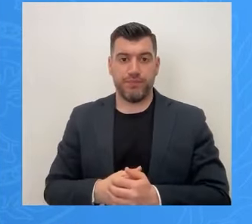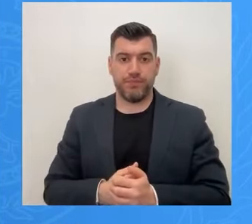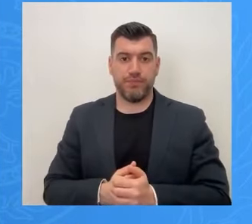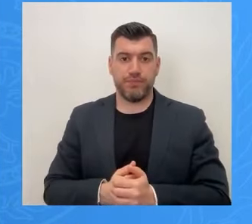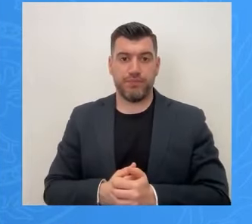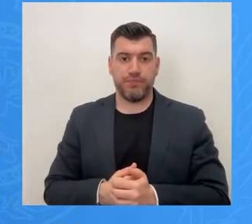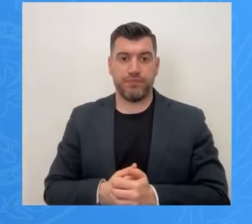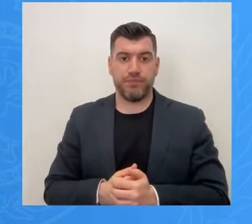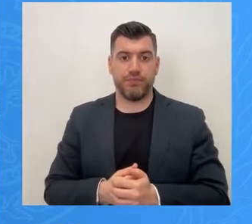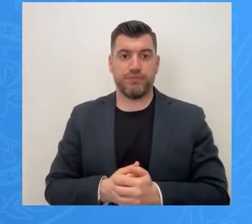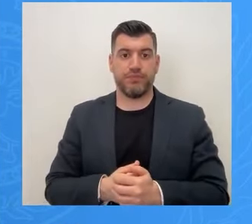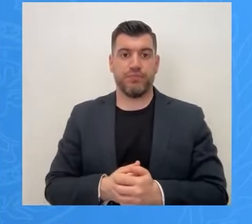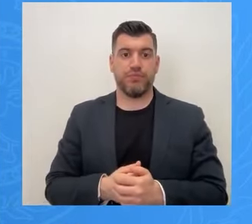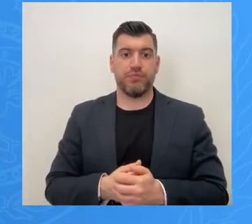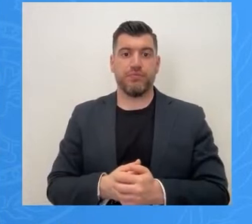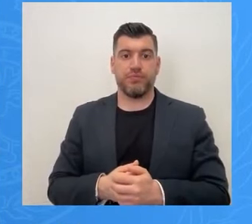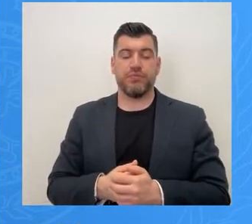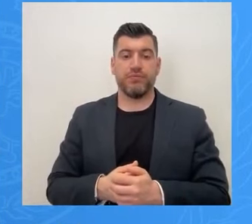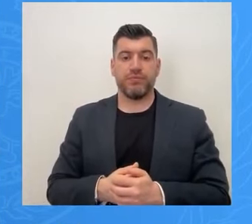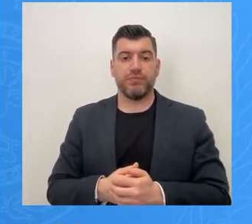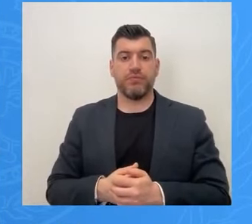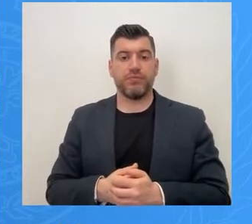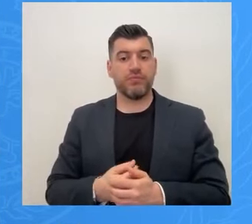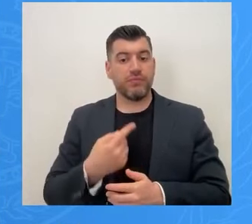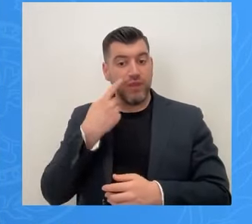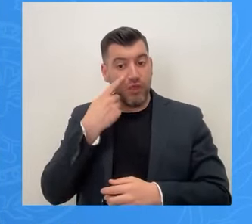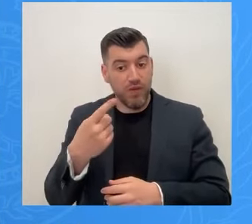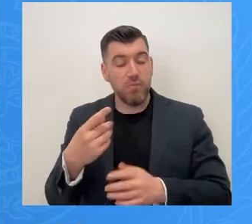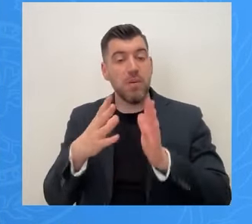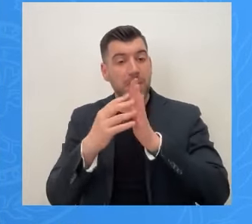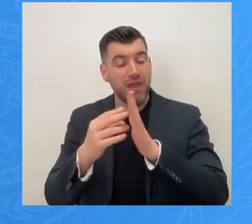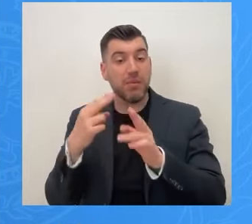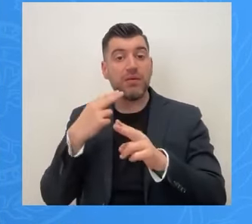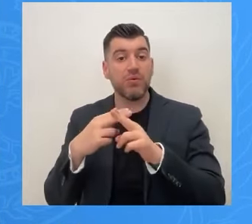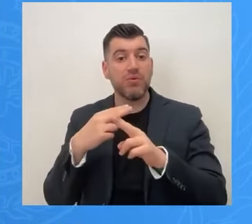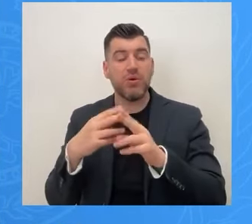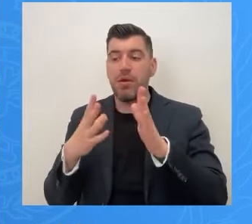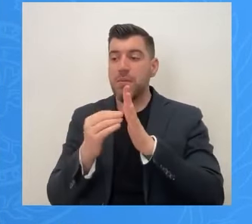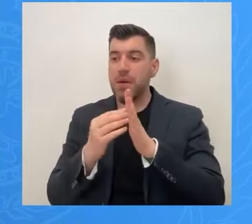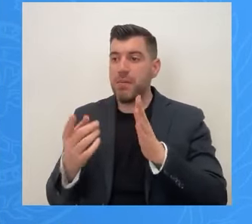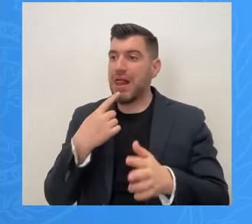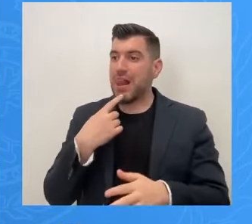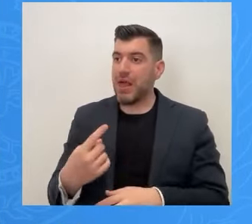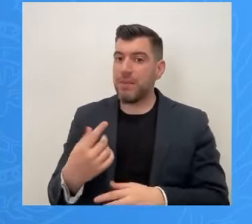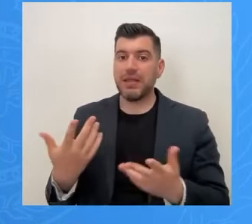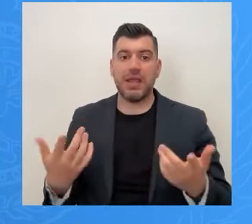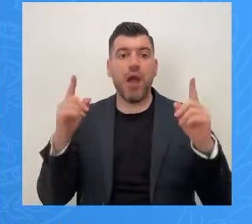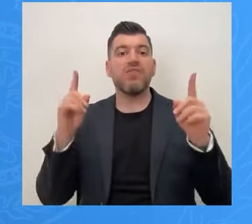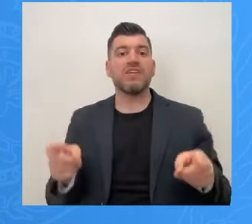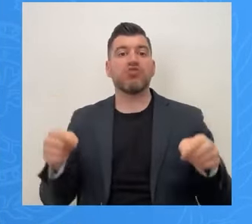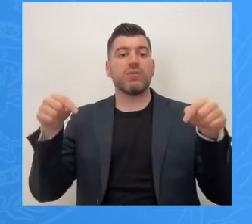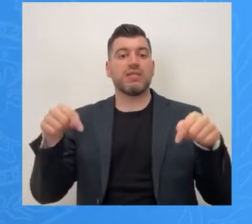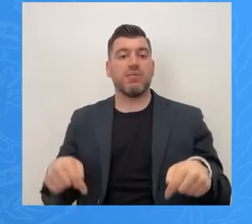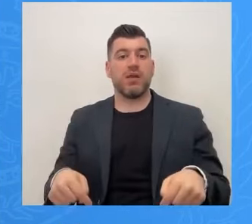προκύπτουν και μερικά πολύ έτσι κραυγαλαία παραδείγματα. Όπως για παράδειγμα το ότι λέμε, αποφασίζουμε σήμερα,